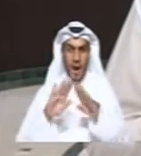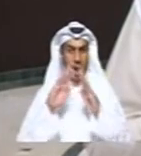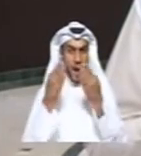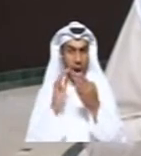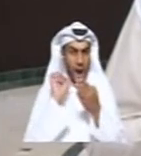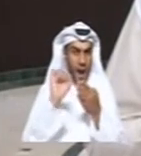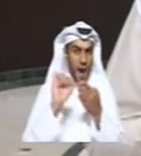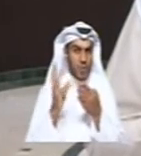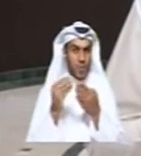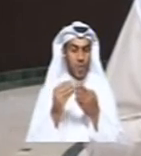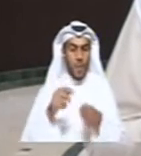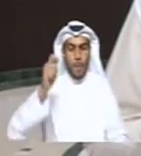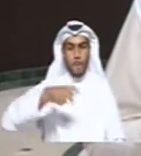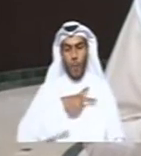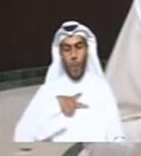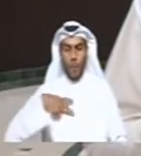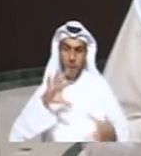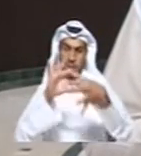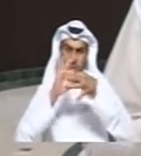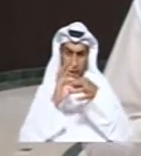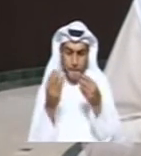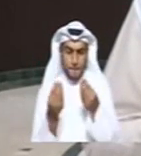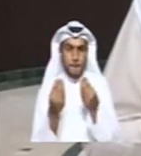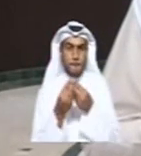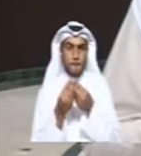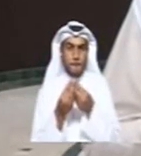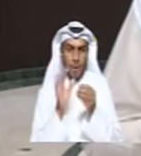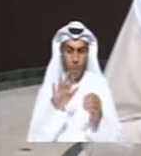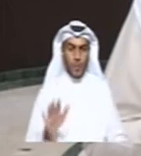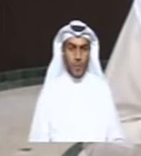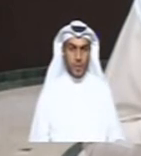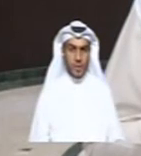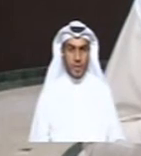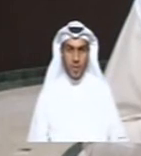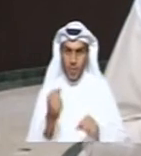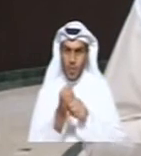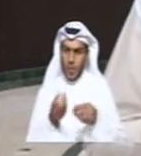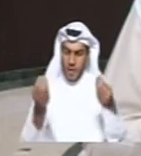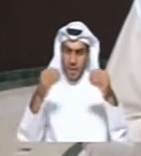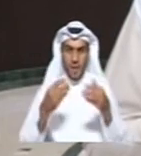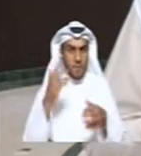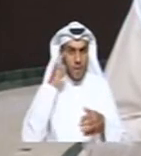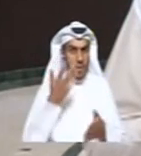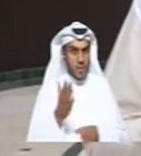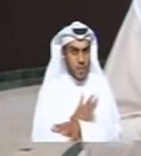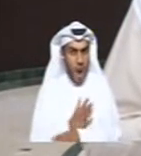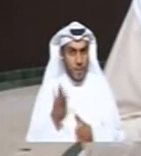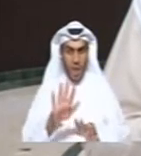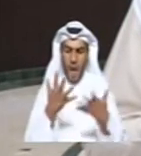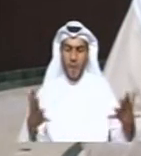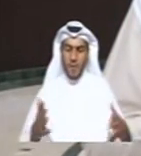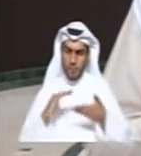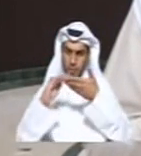في محاكم الكويت بأسرع وقت ممكن وأقل جهد، ومواكبة لأحدث التطورات العلمية